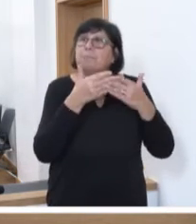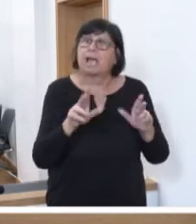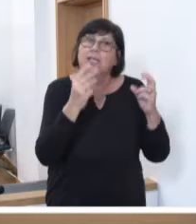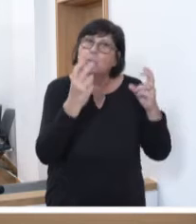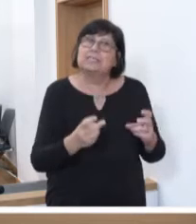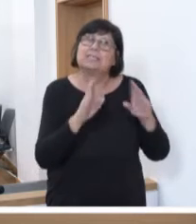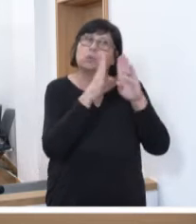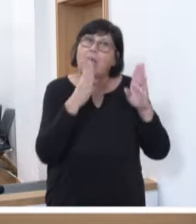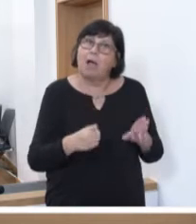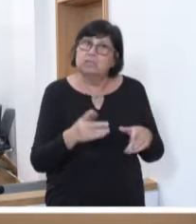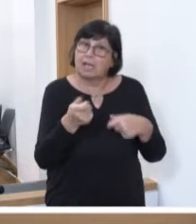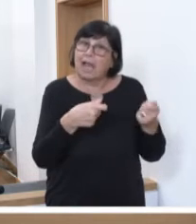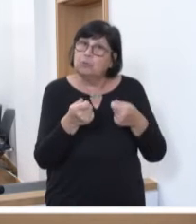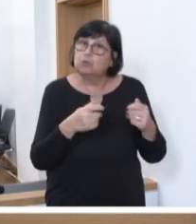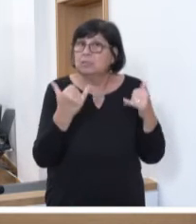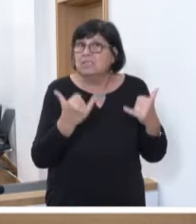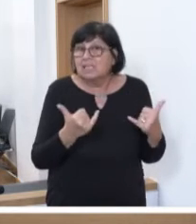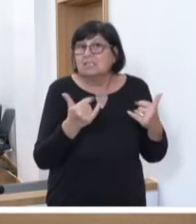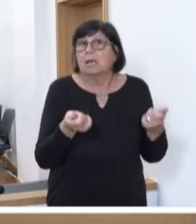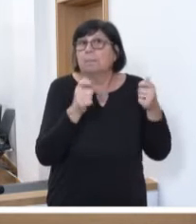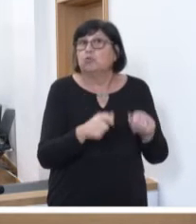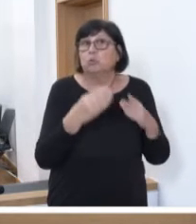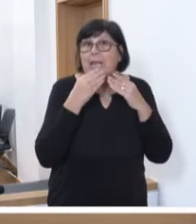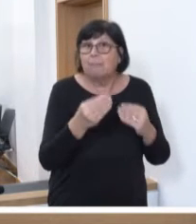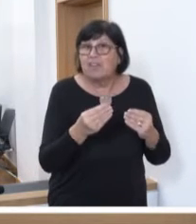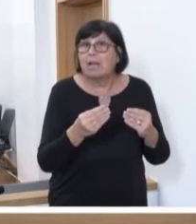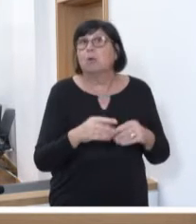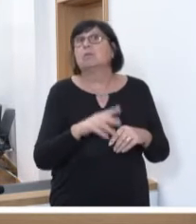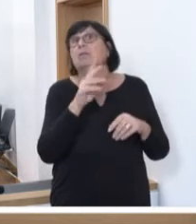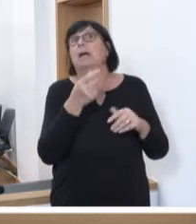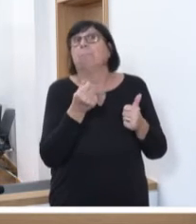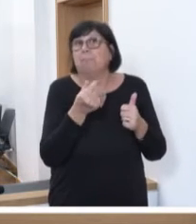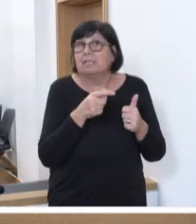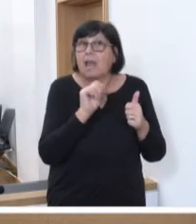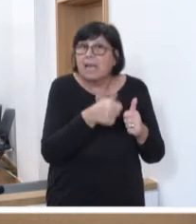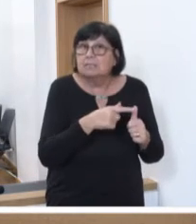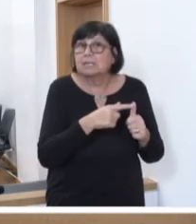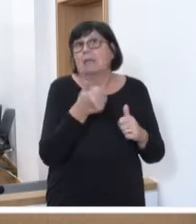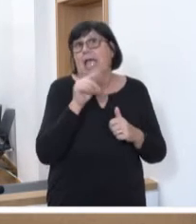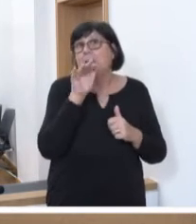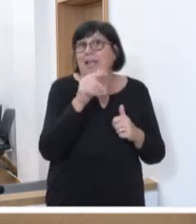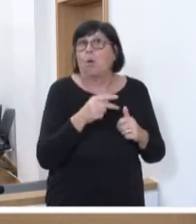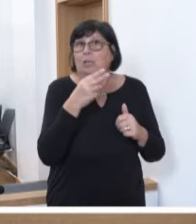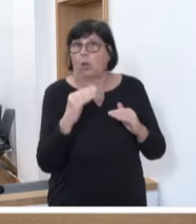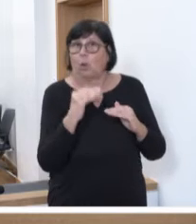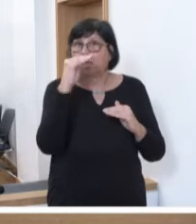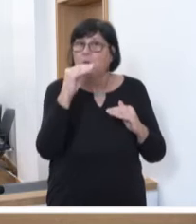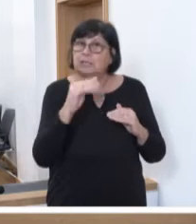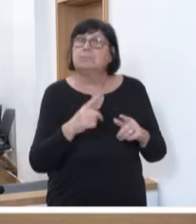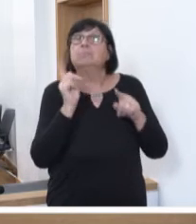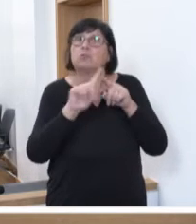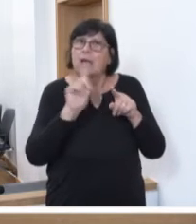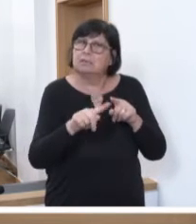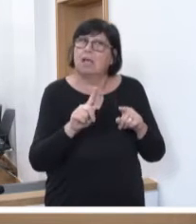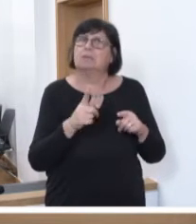des Haushaltsausschusses nun wurde in der Beschlussempfehlung zum einen der Mitteleinsatz, wie erwähnt, um 1 Million Euro erhöht, zum anderen